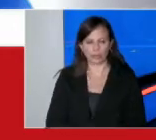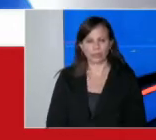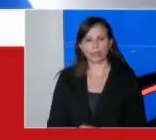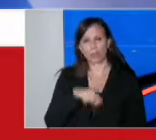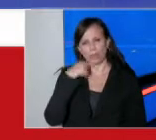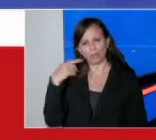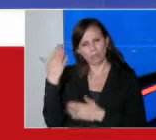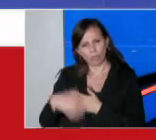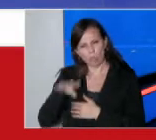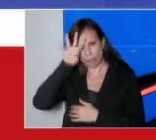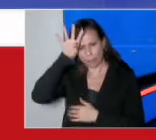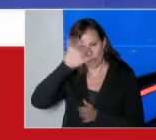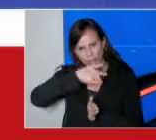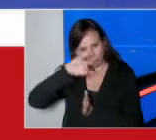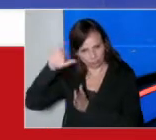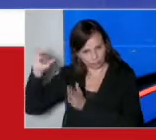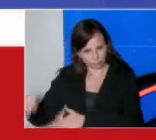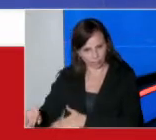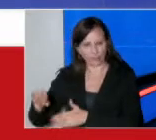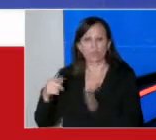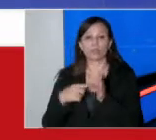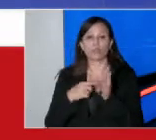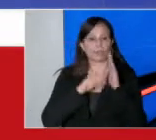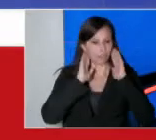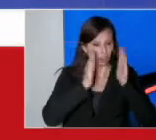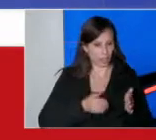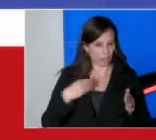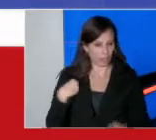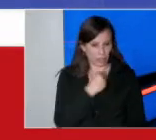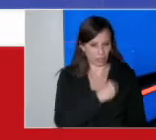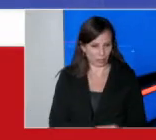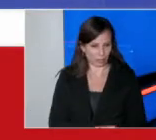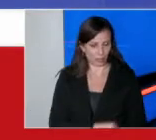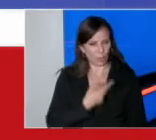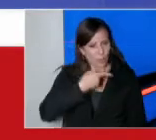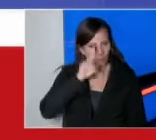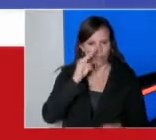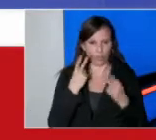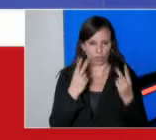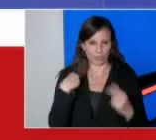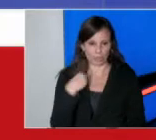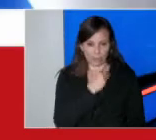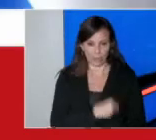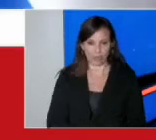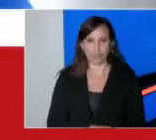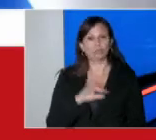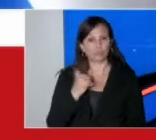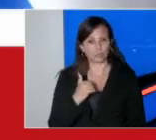עם העניין הזה, תעבירו אותי, תסיימו אותי עם העניין הזה, אין לי זמן לזה, עכשיו יש לי דברים חשובים יותר.